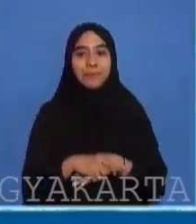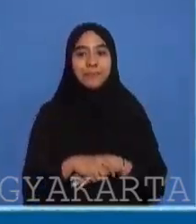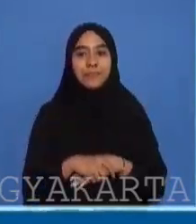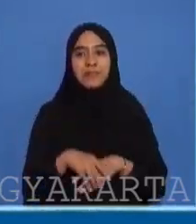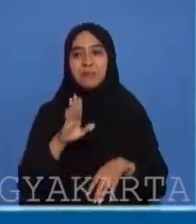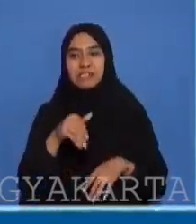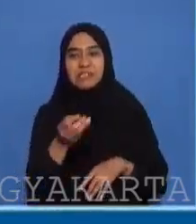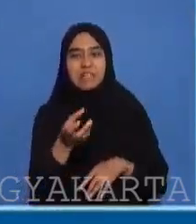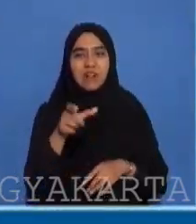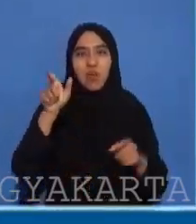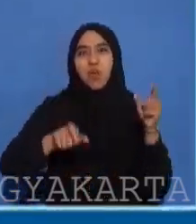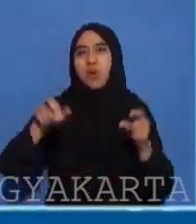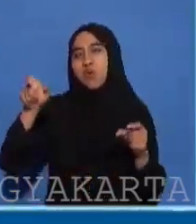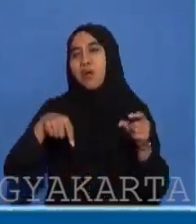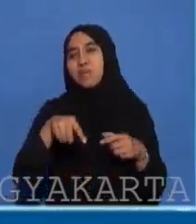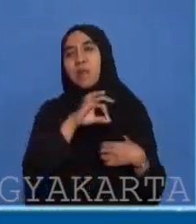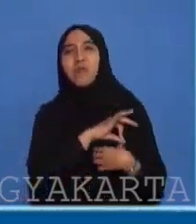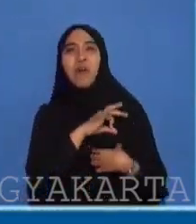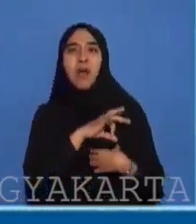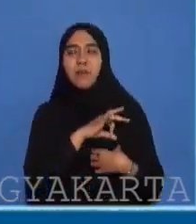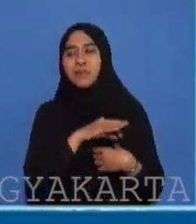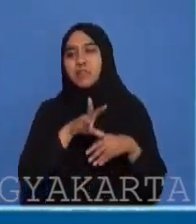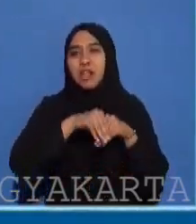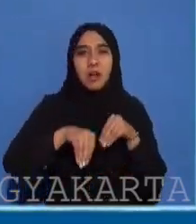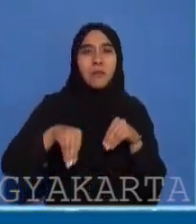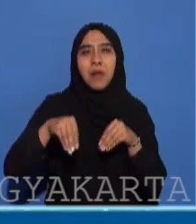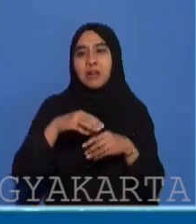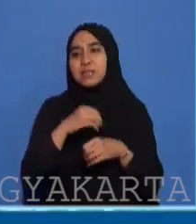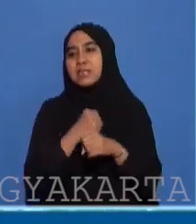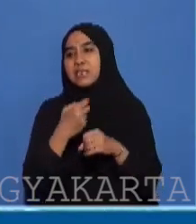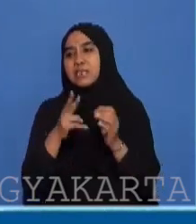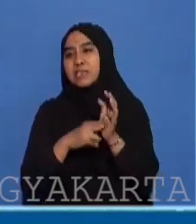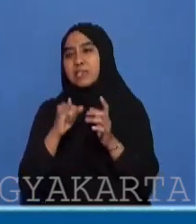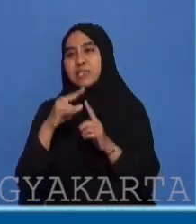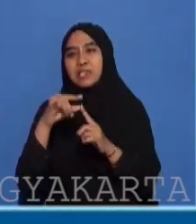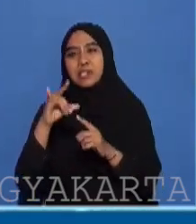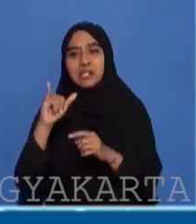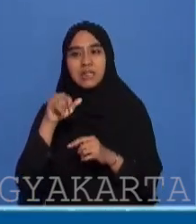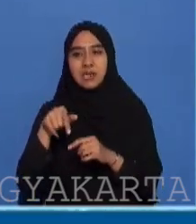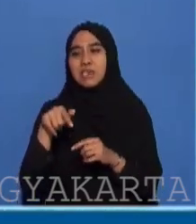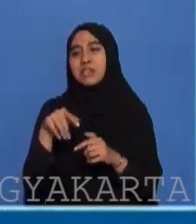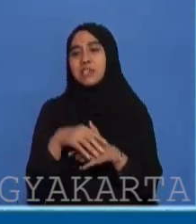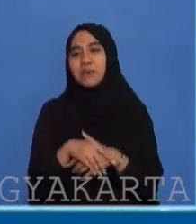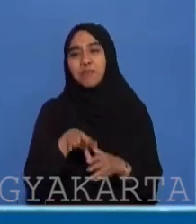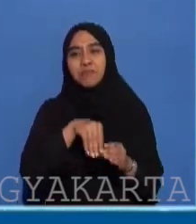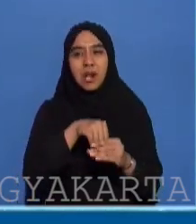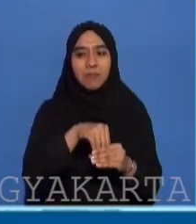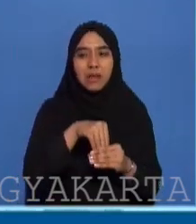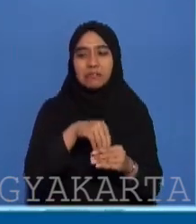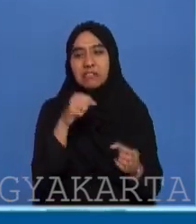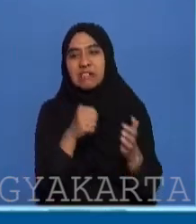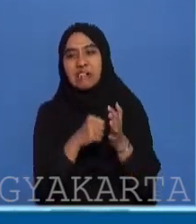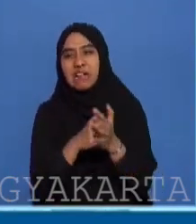tiyang ingkang mupangataken taneman genitri lan namung dipun dadosaken taneman keras kangge ngijemaken laladan